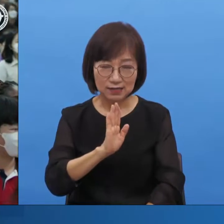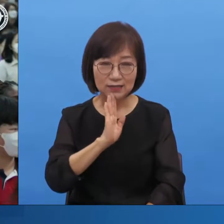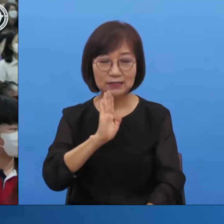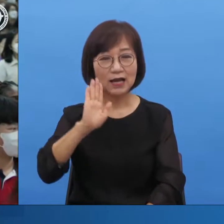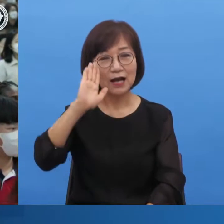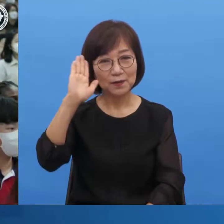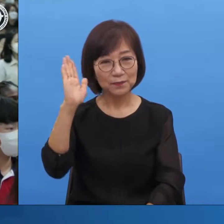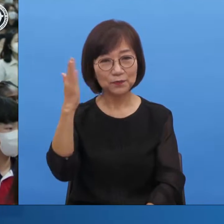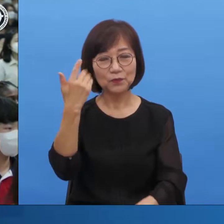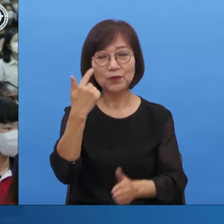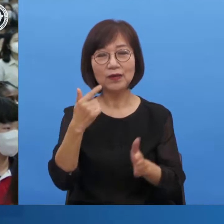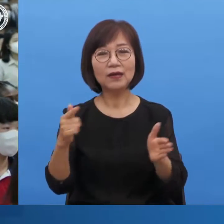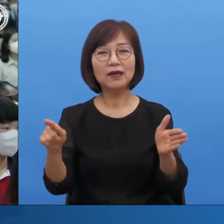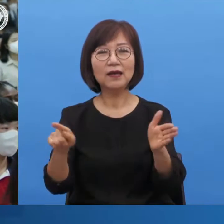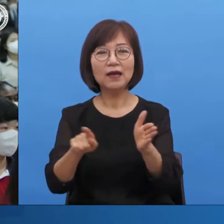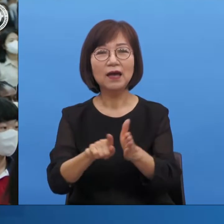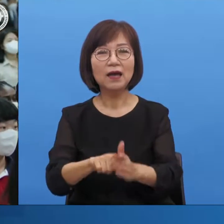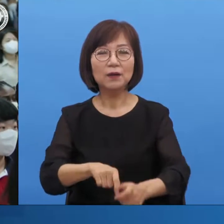찬송합니다.